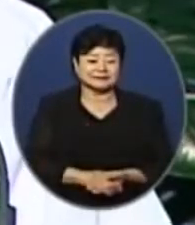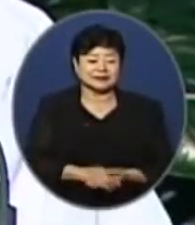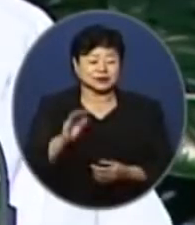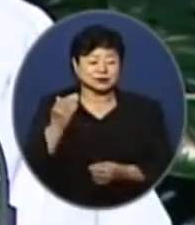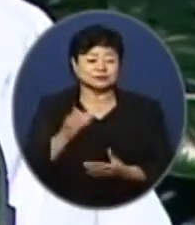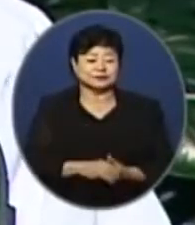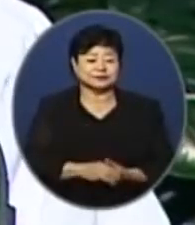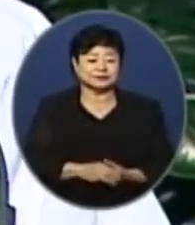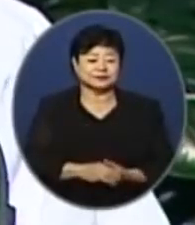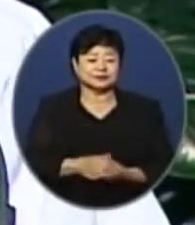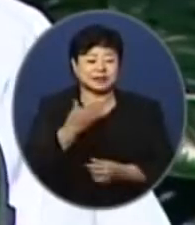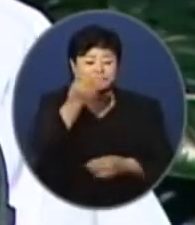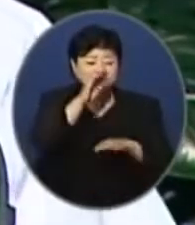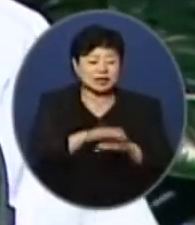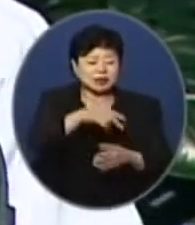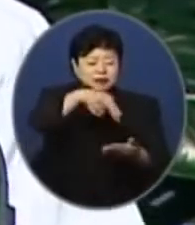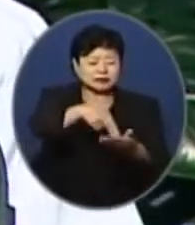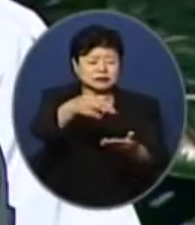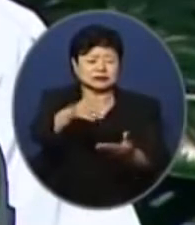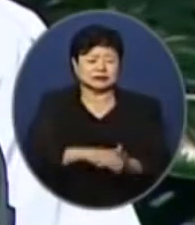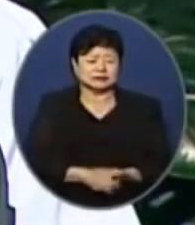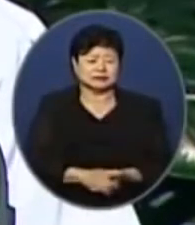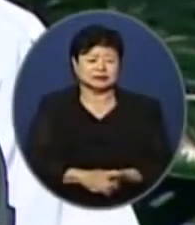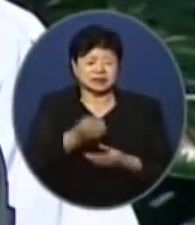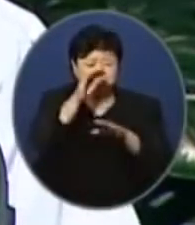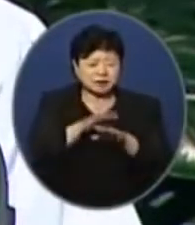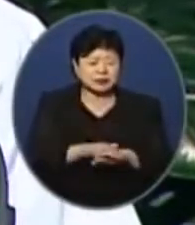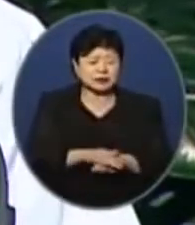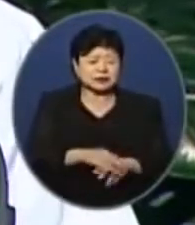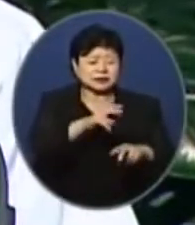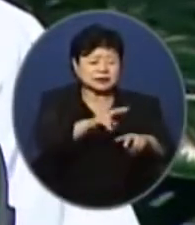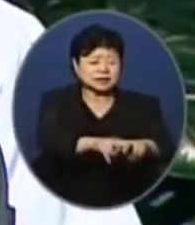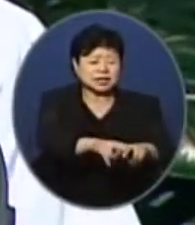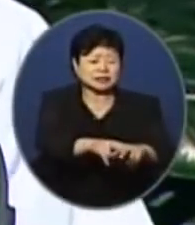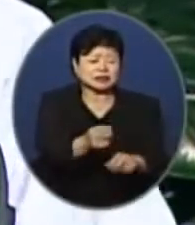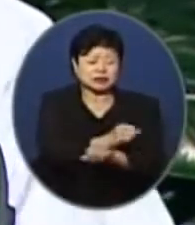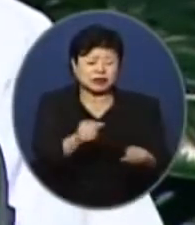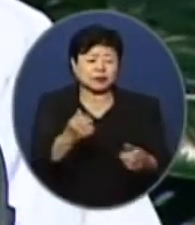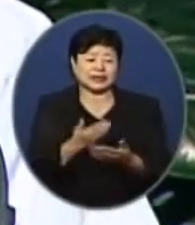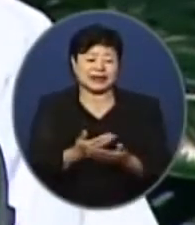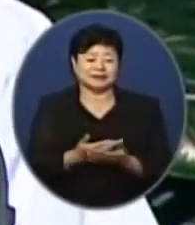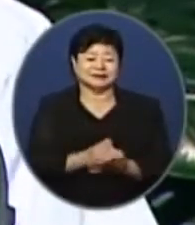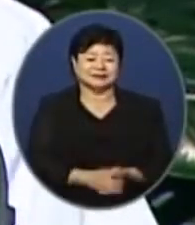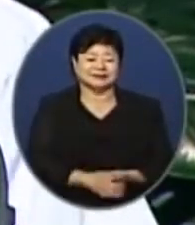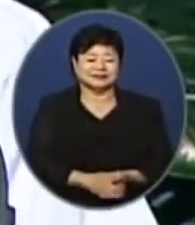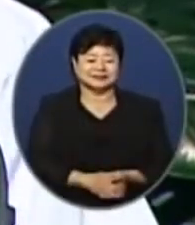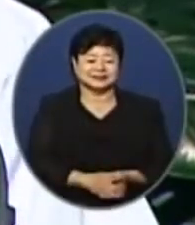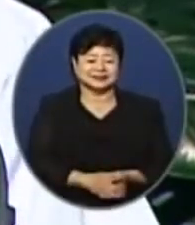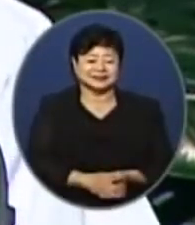요즘은 9시 예배도 서서 예배드리는데 어디 예배드릴 자리를 좀 확보해 주세요.